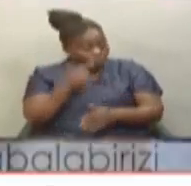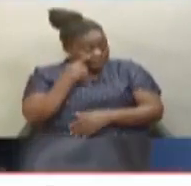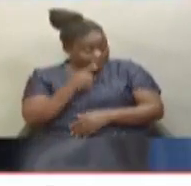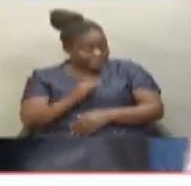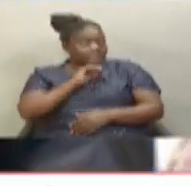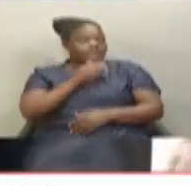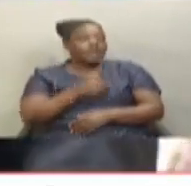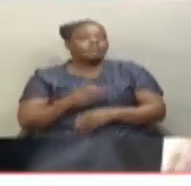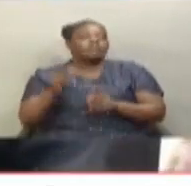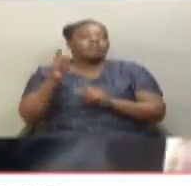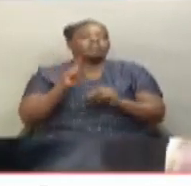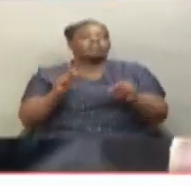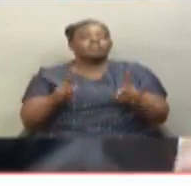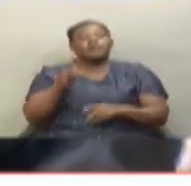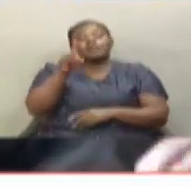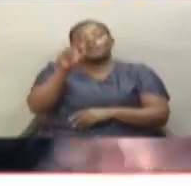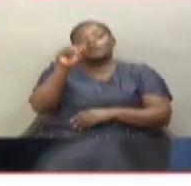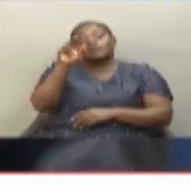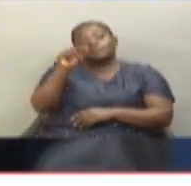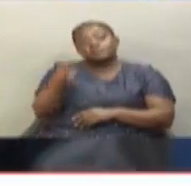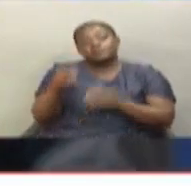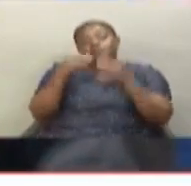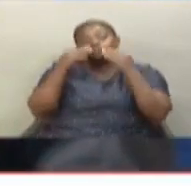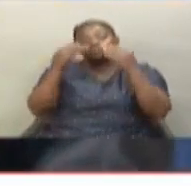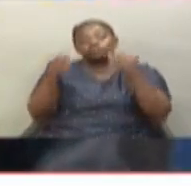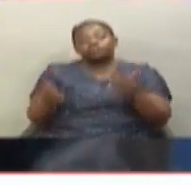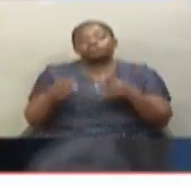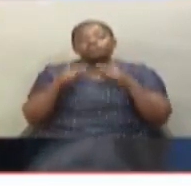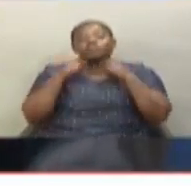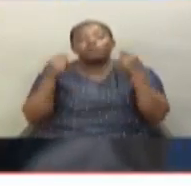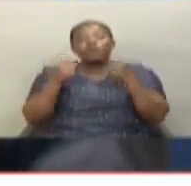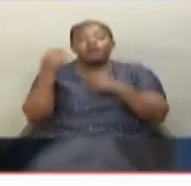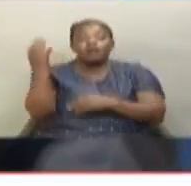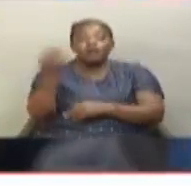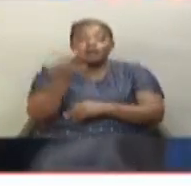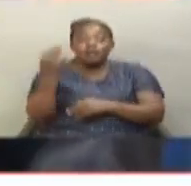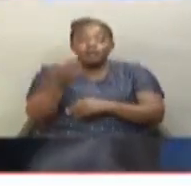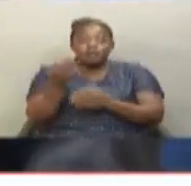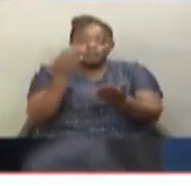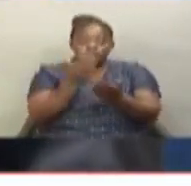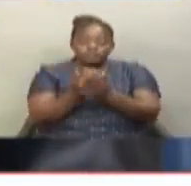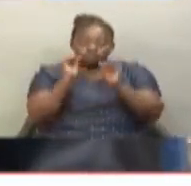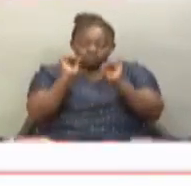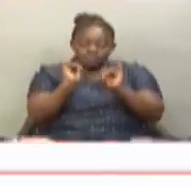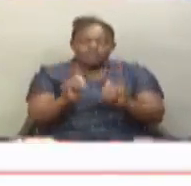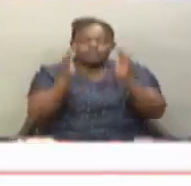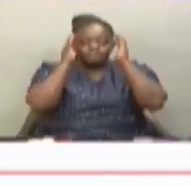baffe. Omutaka Daniel Naduli Kibale asimya ababuulizi b'enjiri n'abasawo otava ku mulamwa.